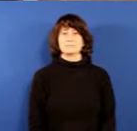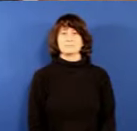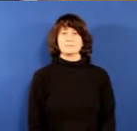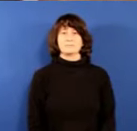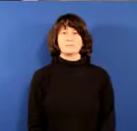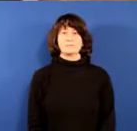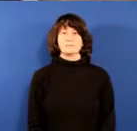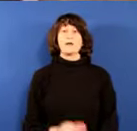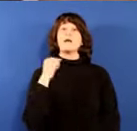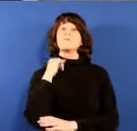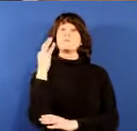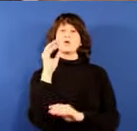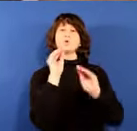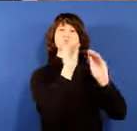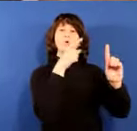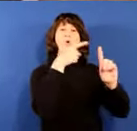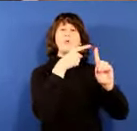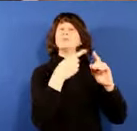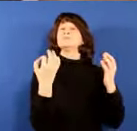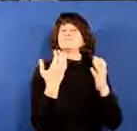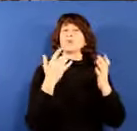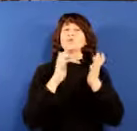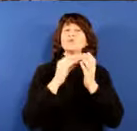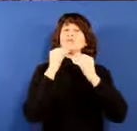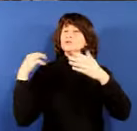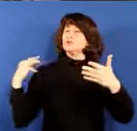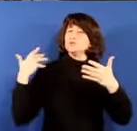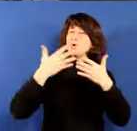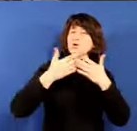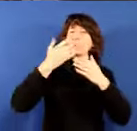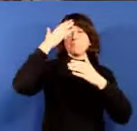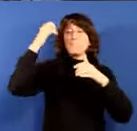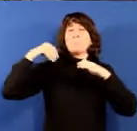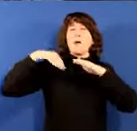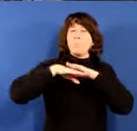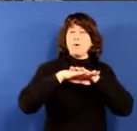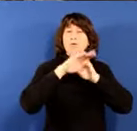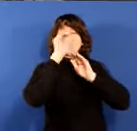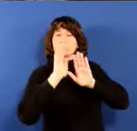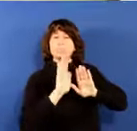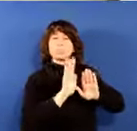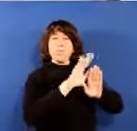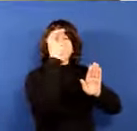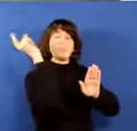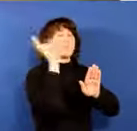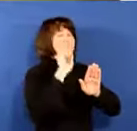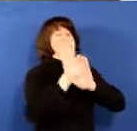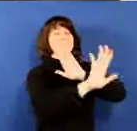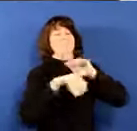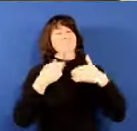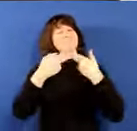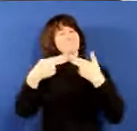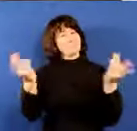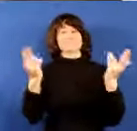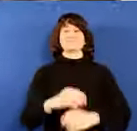berreskuratu erakutsiz. Hori ez gainera, bada nabarmendu beharreko beste alderdi bat. Orain arte ikusi gabe zeuden airetiko plano